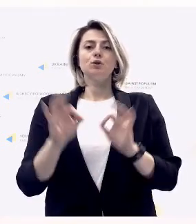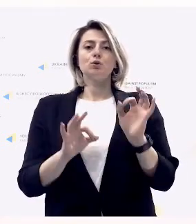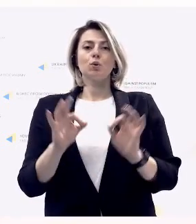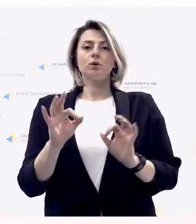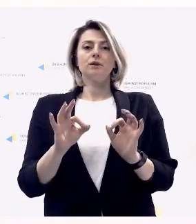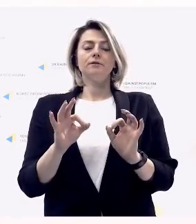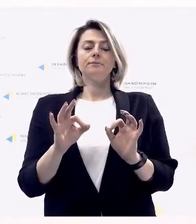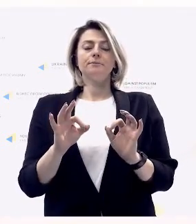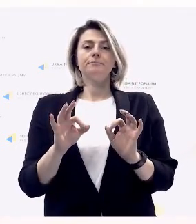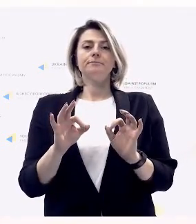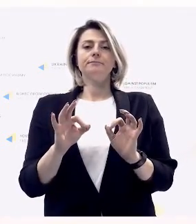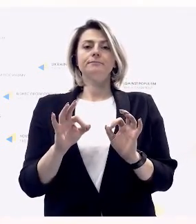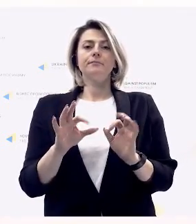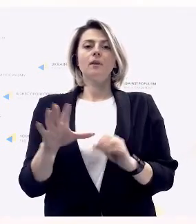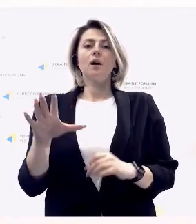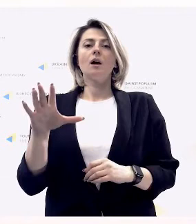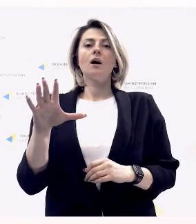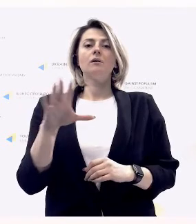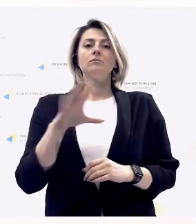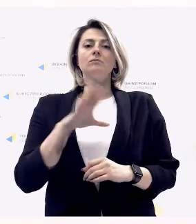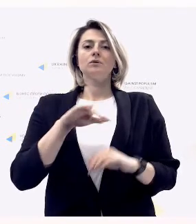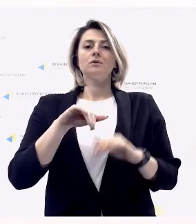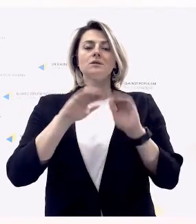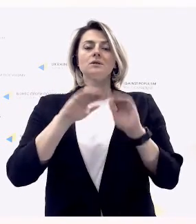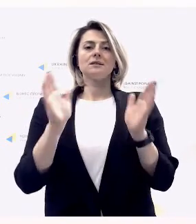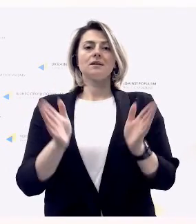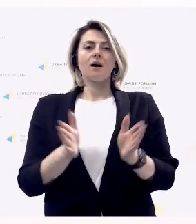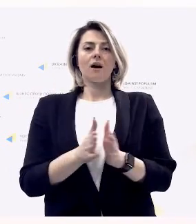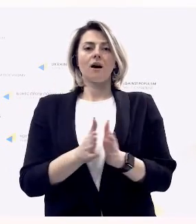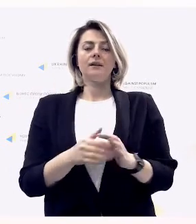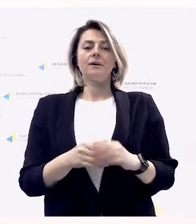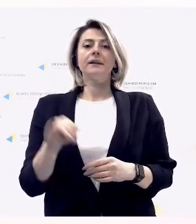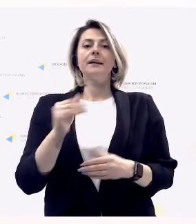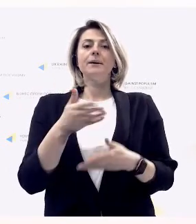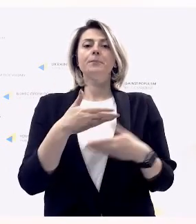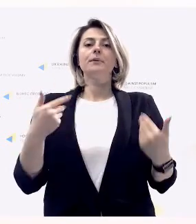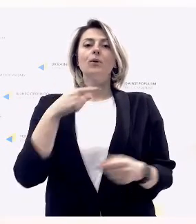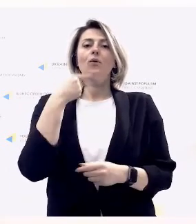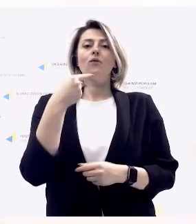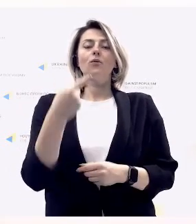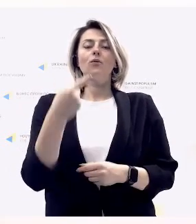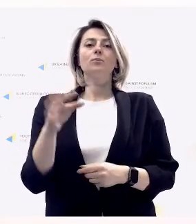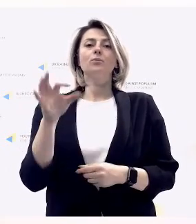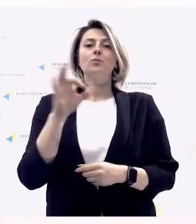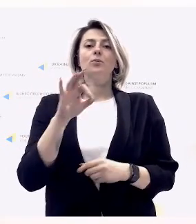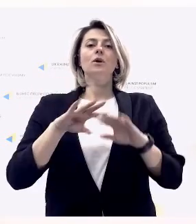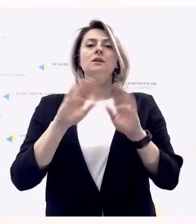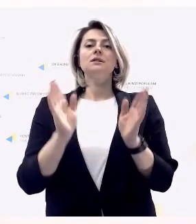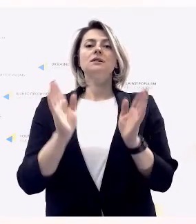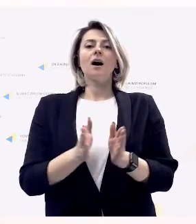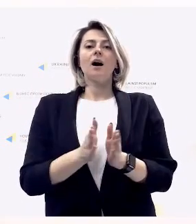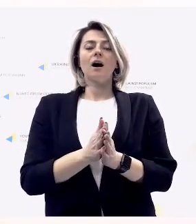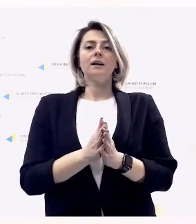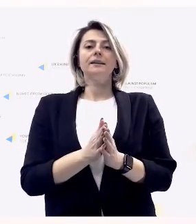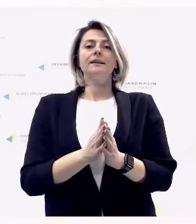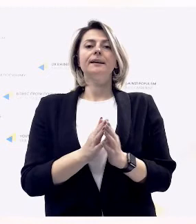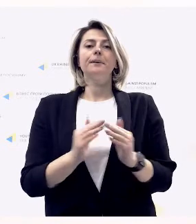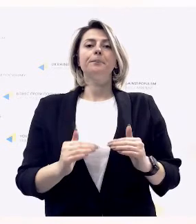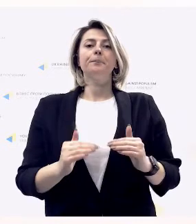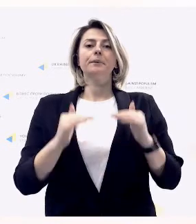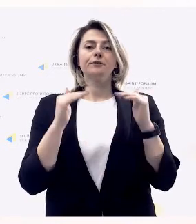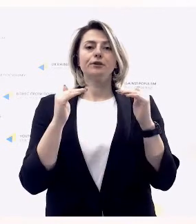16% було загальне захворювання, і ми говоримо про загальне